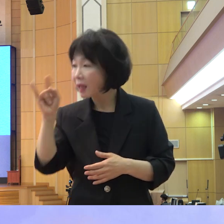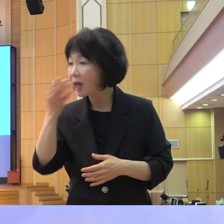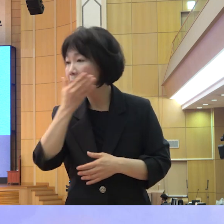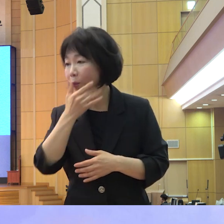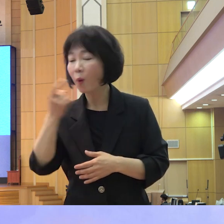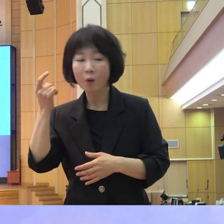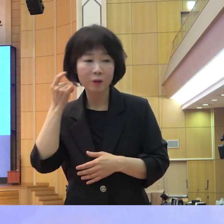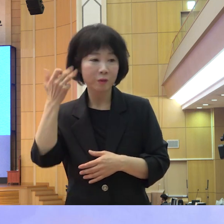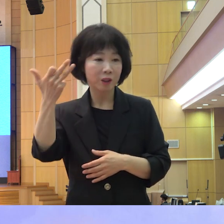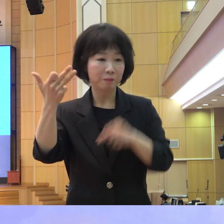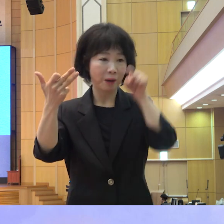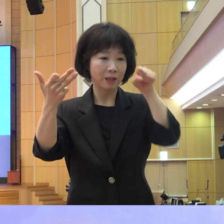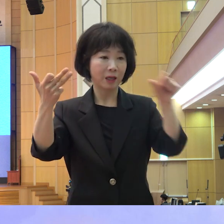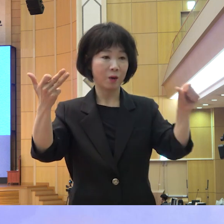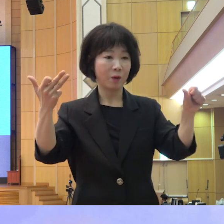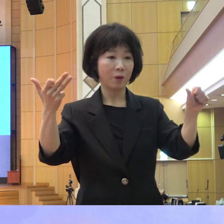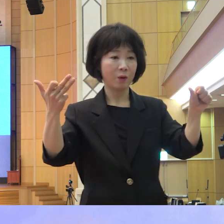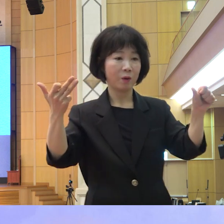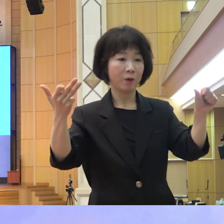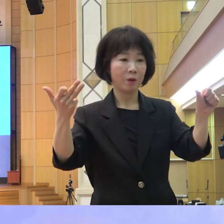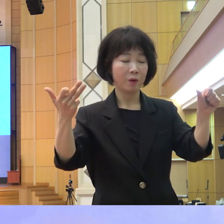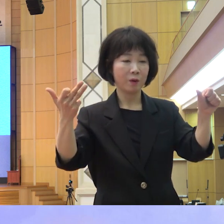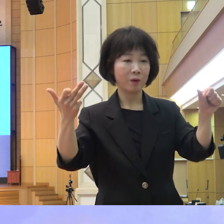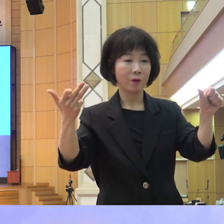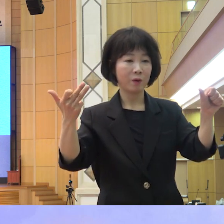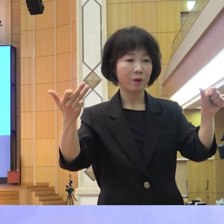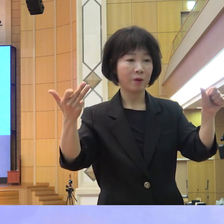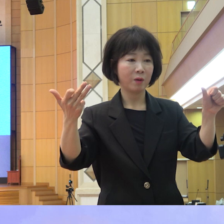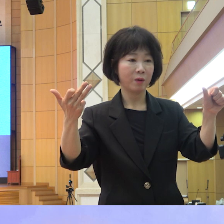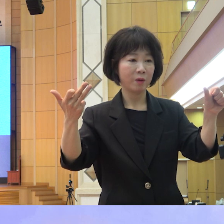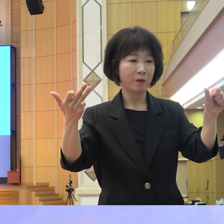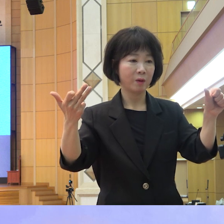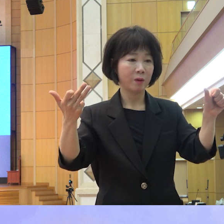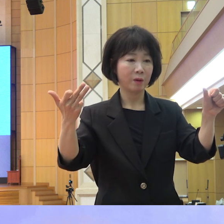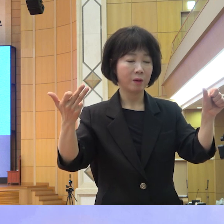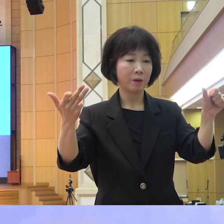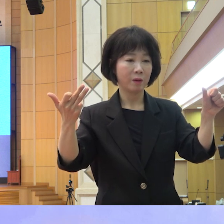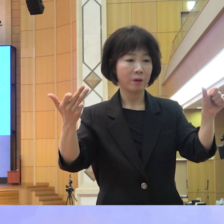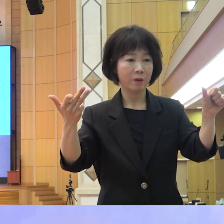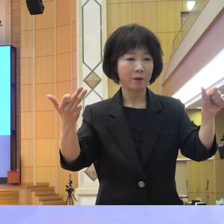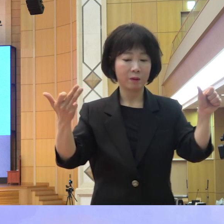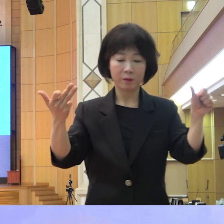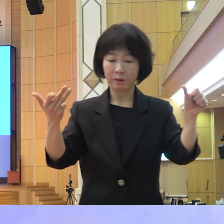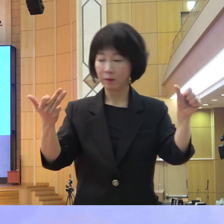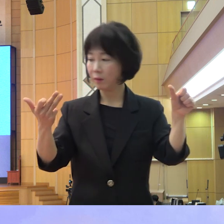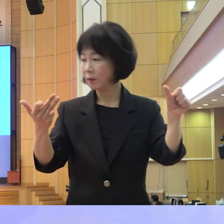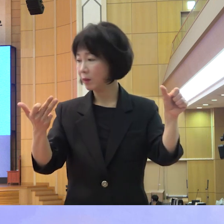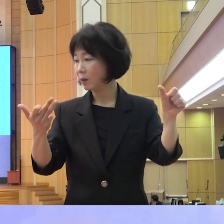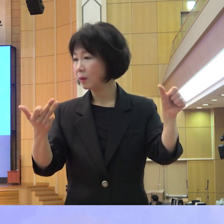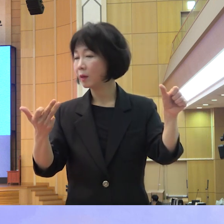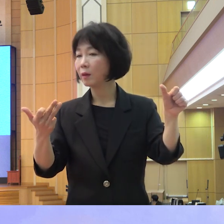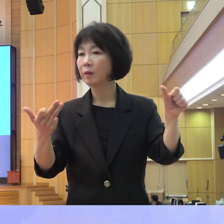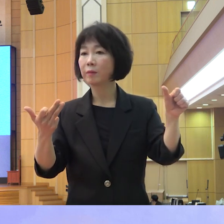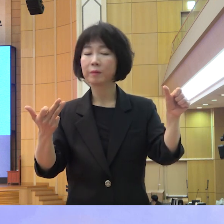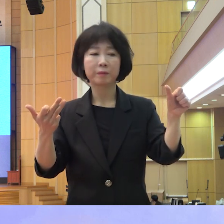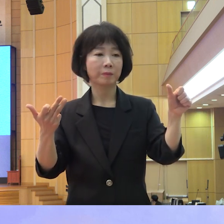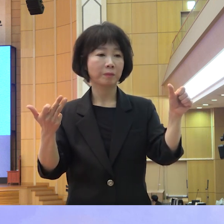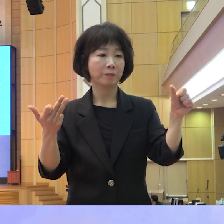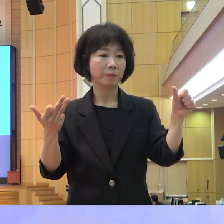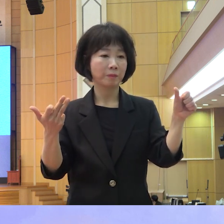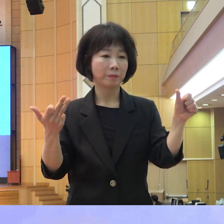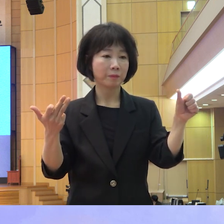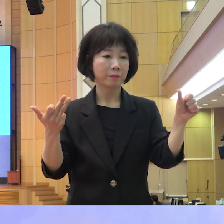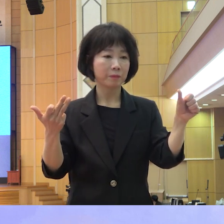찾아보실까요? 마태복음 18장 5절. 여기는 자막에 나오네요. 마태복음 18장